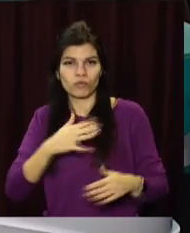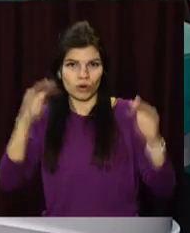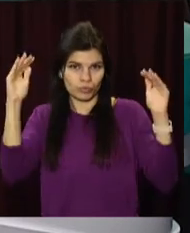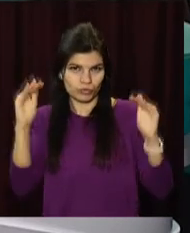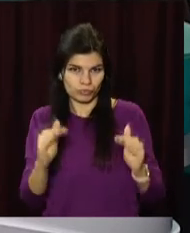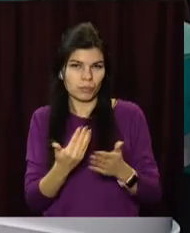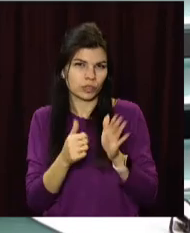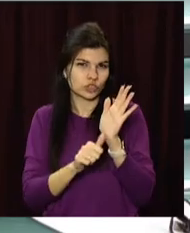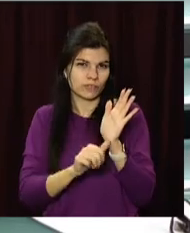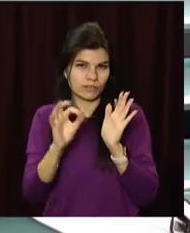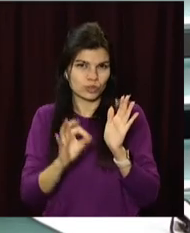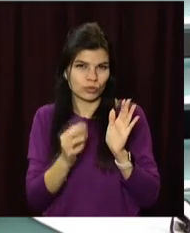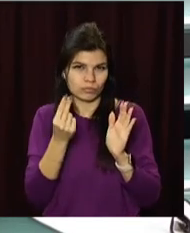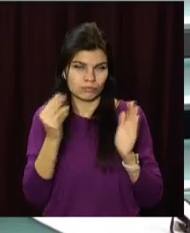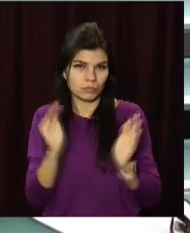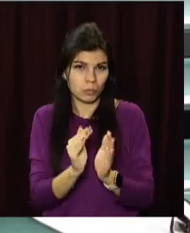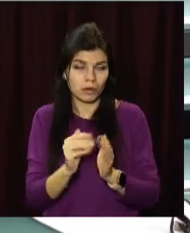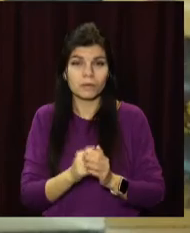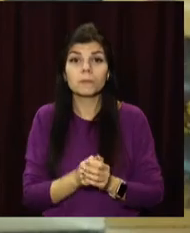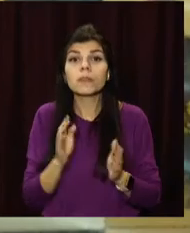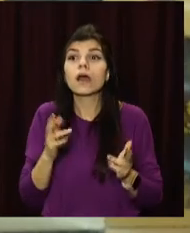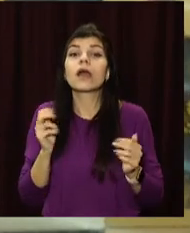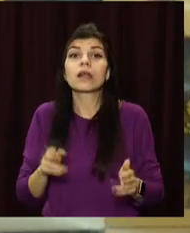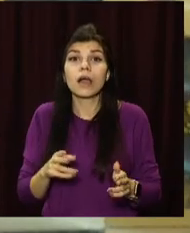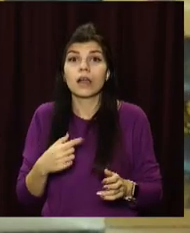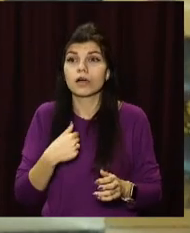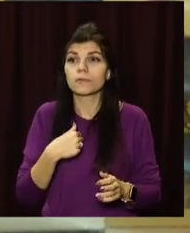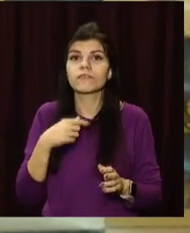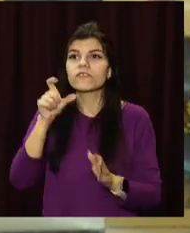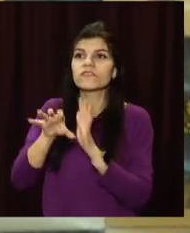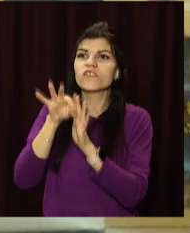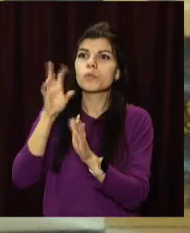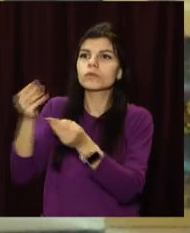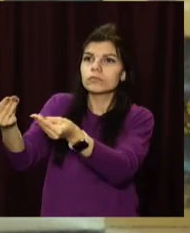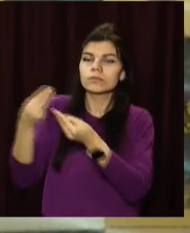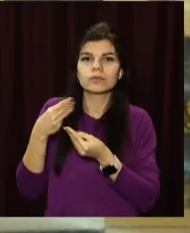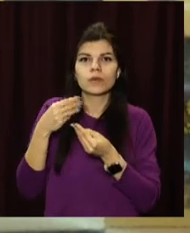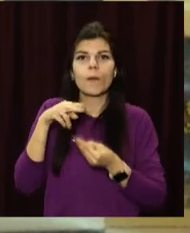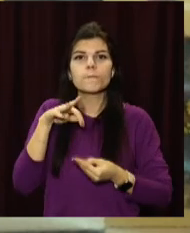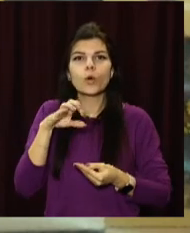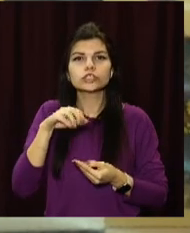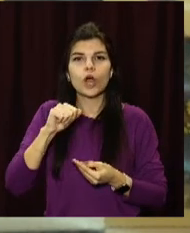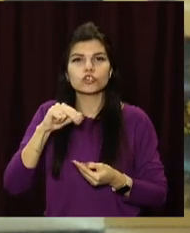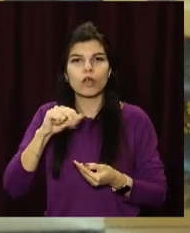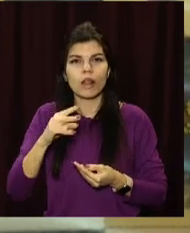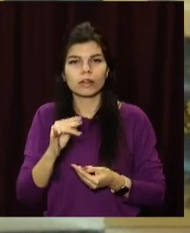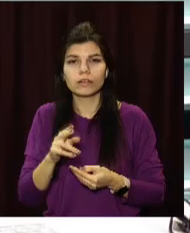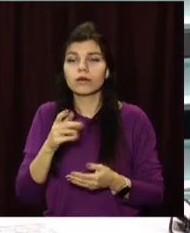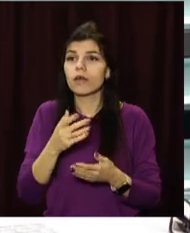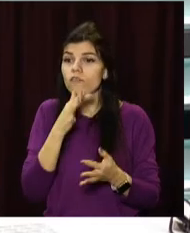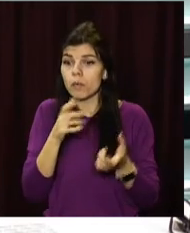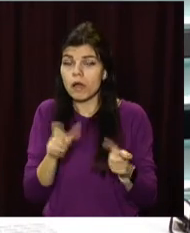60 майже відсотків. Як змінити постачальника газу і взагалі чи є така можливість під час